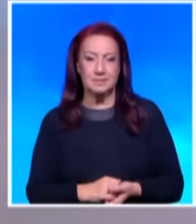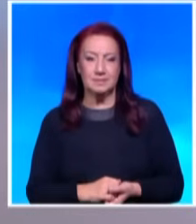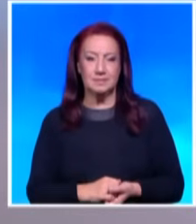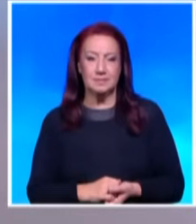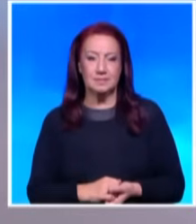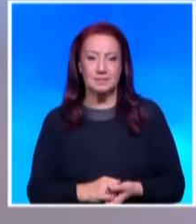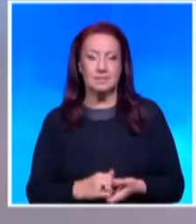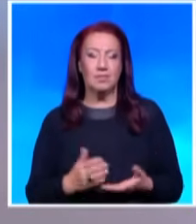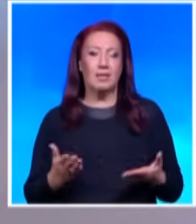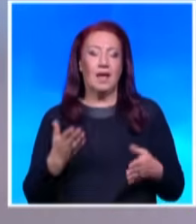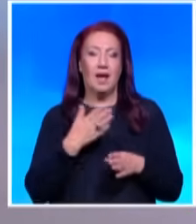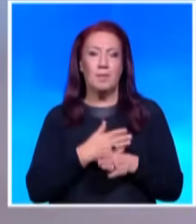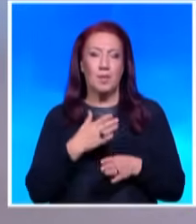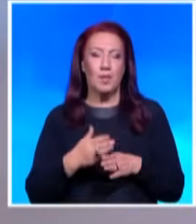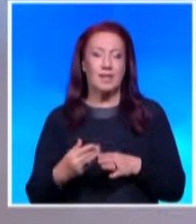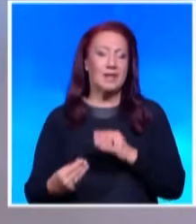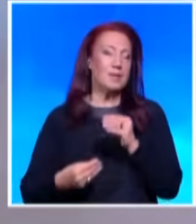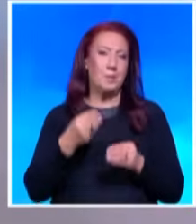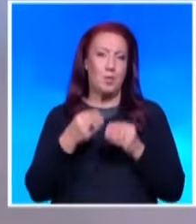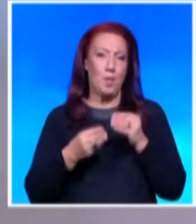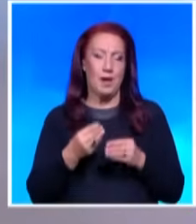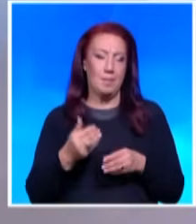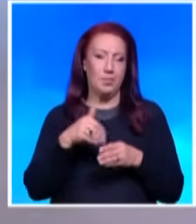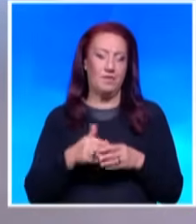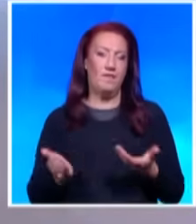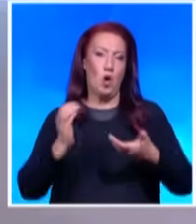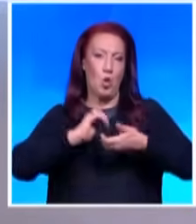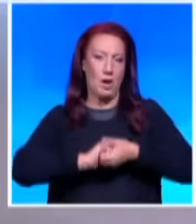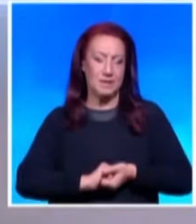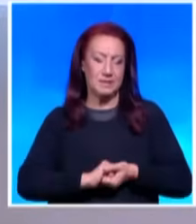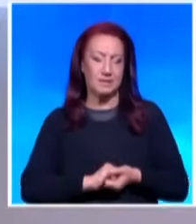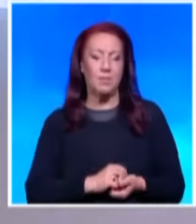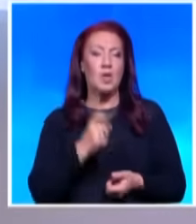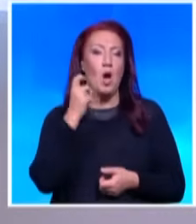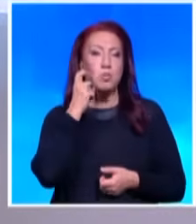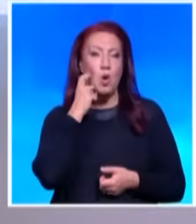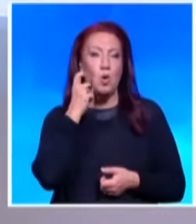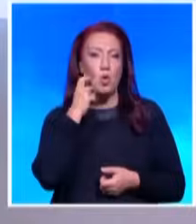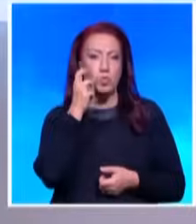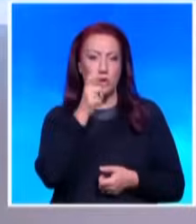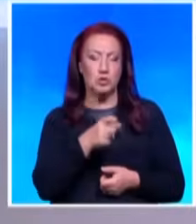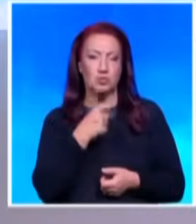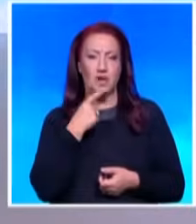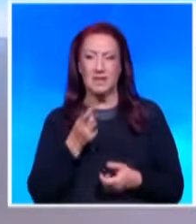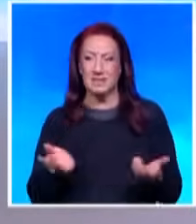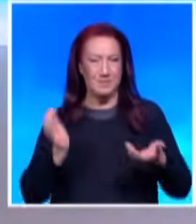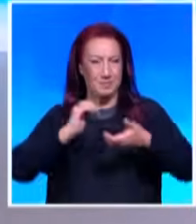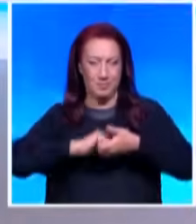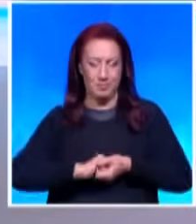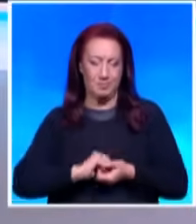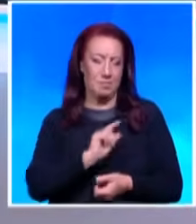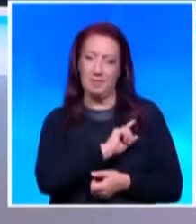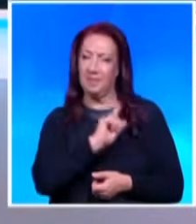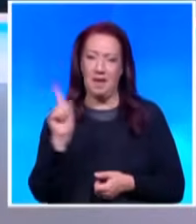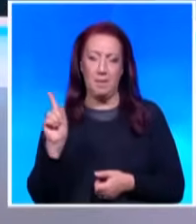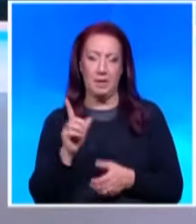Пореден трус в коалицията само 3 дни преди втория тур на местните избори. Лидерът на ГЕРБ Бойко Борисов обяви, че сглобката вече не съществува.